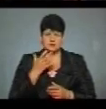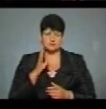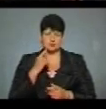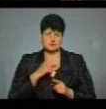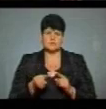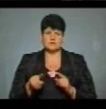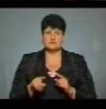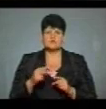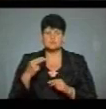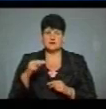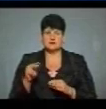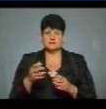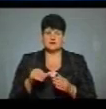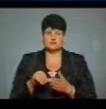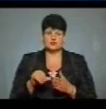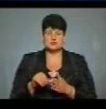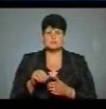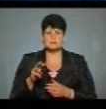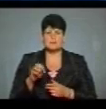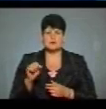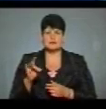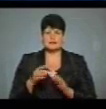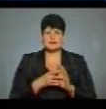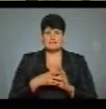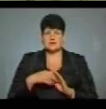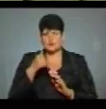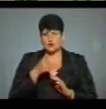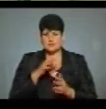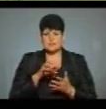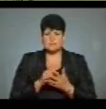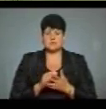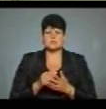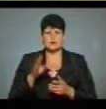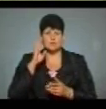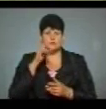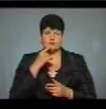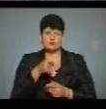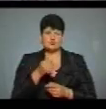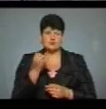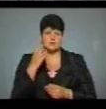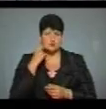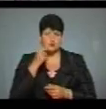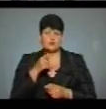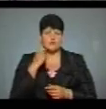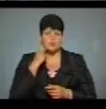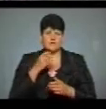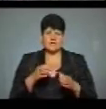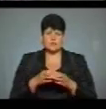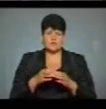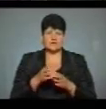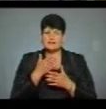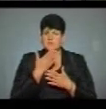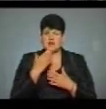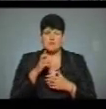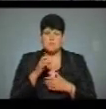чемпіонаті участь взяв Даниїл Марциновський зі Львова. 9 років займається санним спортом. Хлопець каже, йому 14, і по віковій категорії він не мав